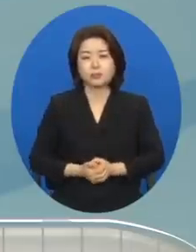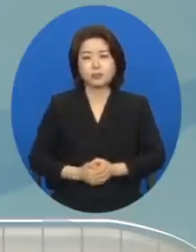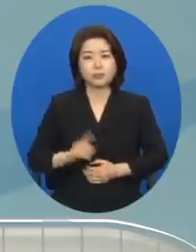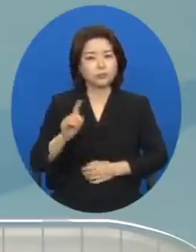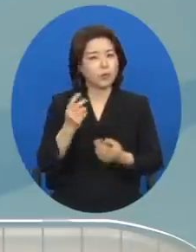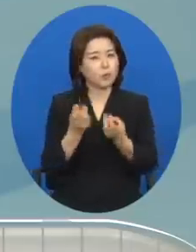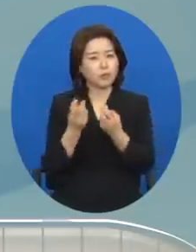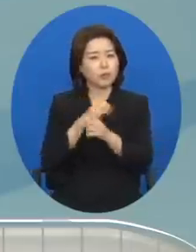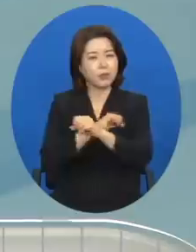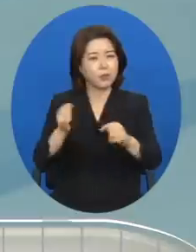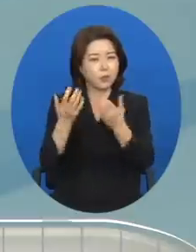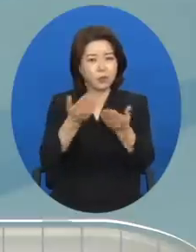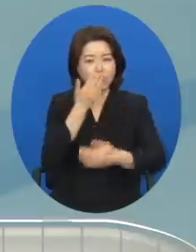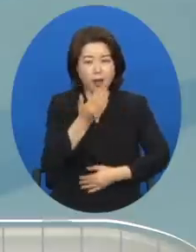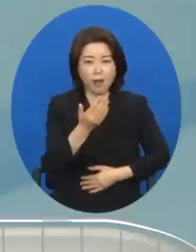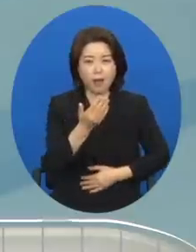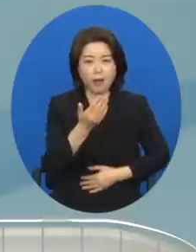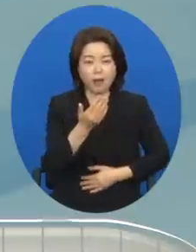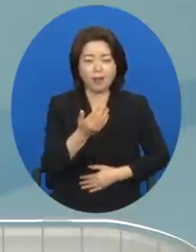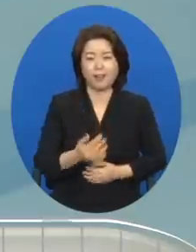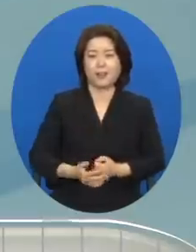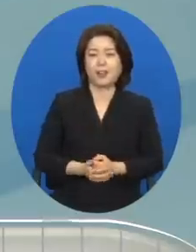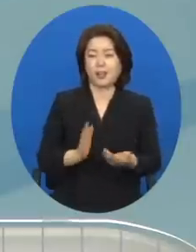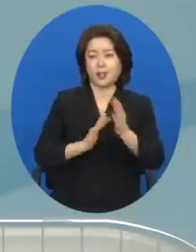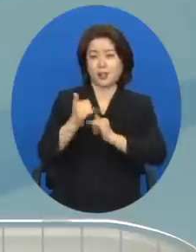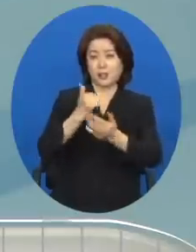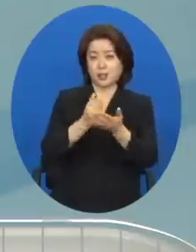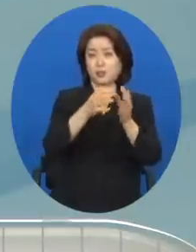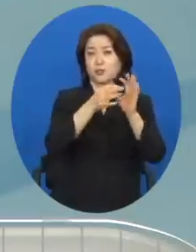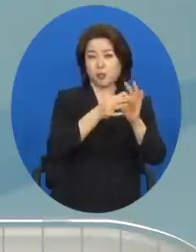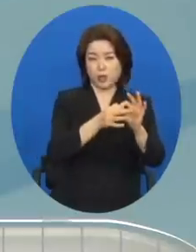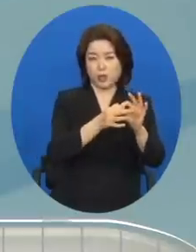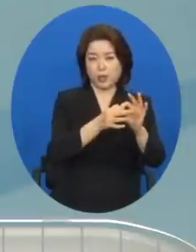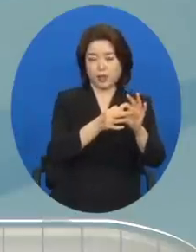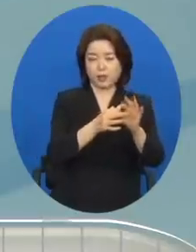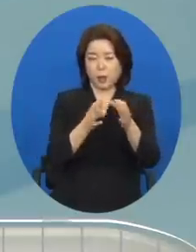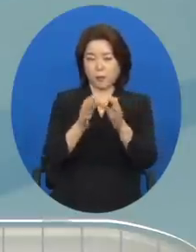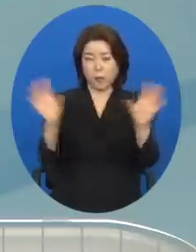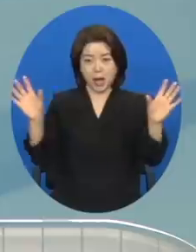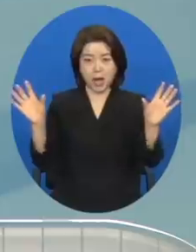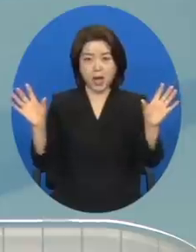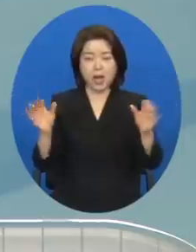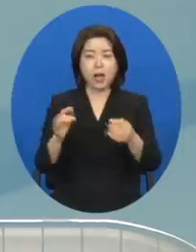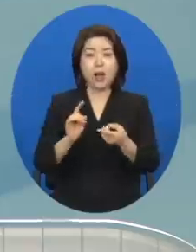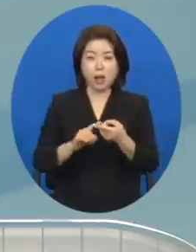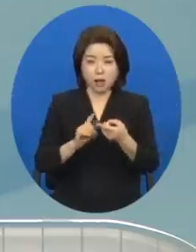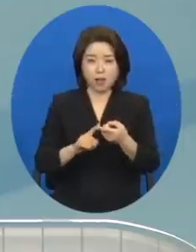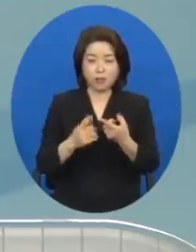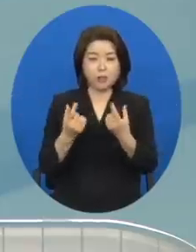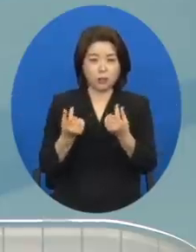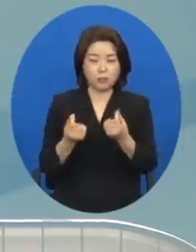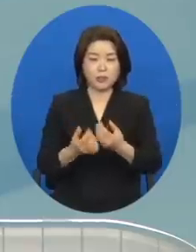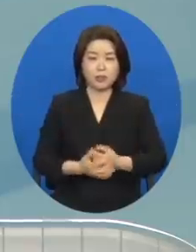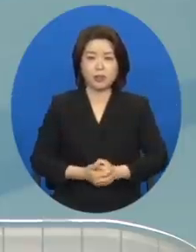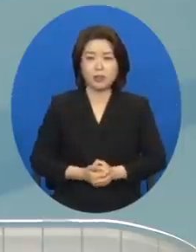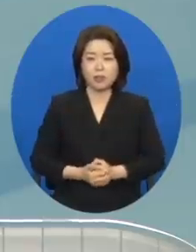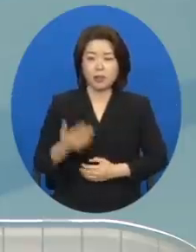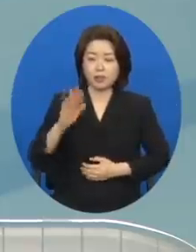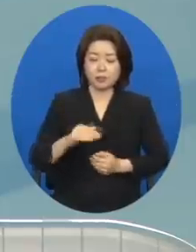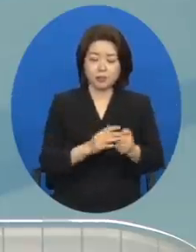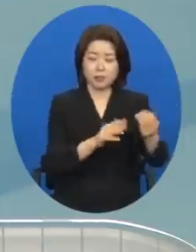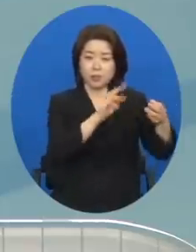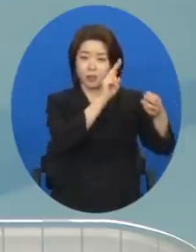용서할 수 있어요? 예수님과의 관계가 깨어진 거죠. 근데 이게 가룟